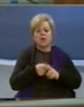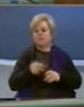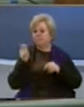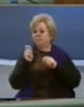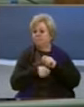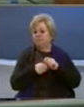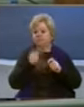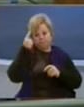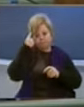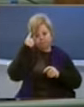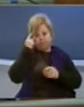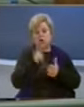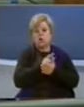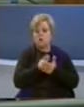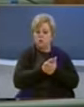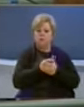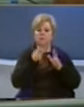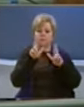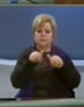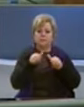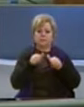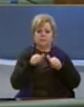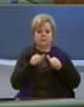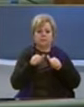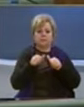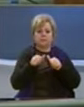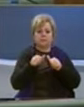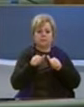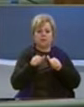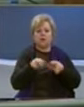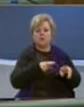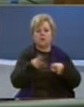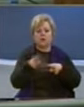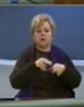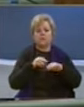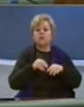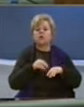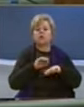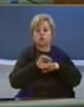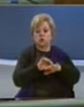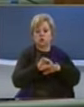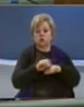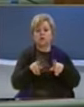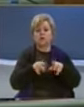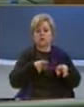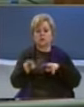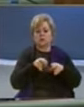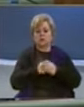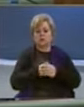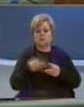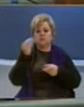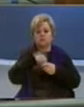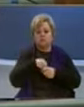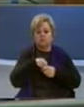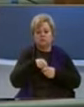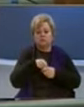dhe po besoj që me kohë do të ketë mundësi që të ketë hapësirë për edhe për prokuror, por edhe për gjyqtar, të paktën të jenë pjesë e procesit, në